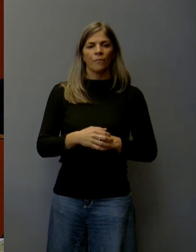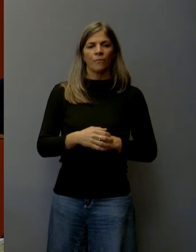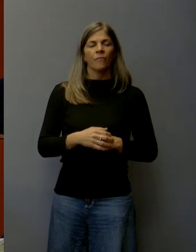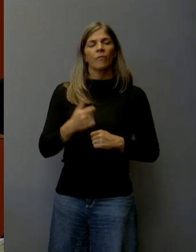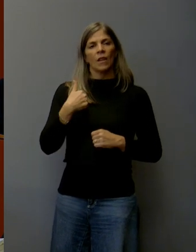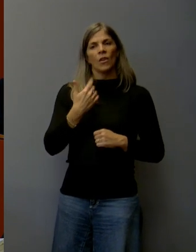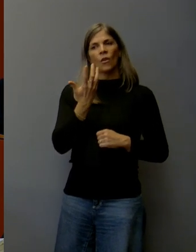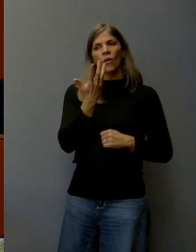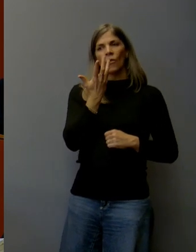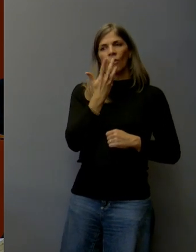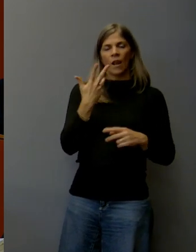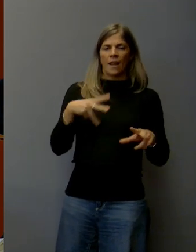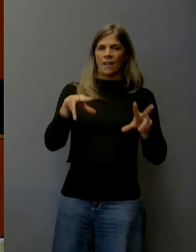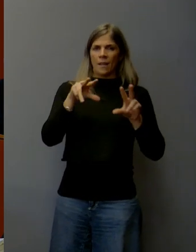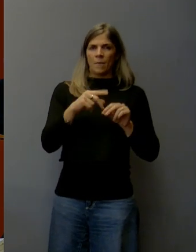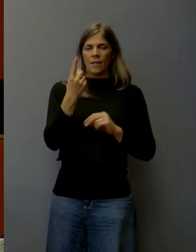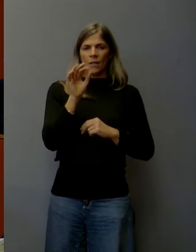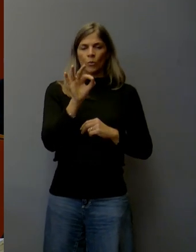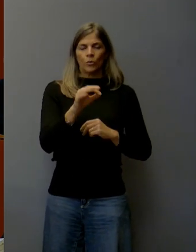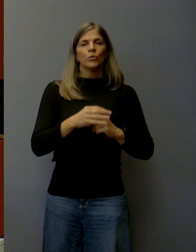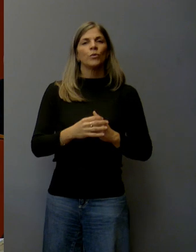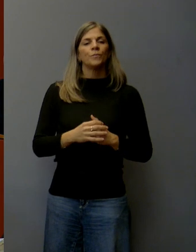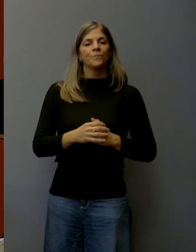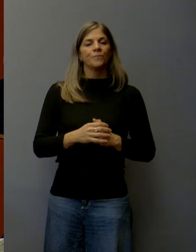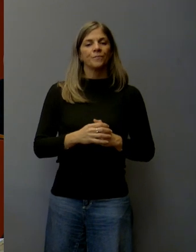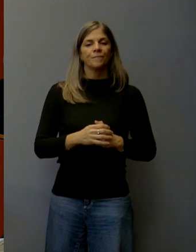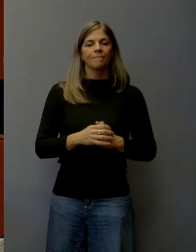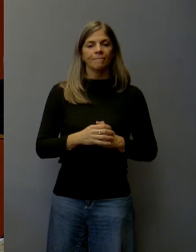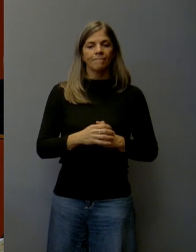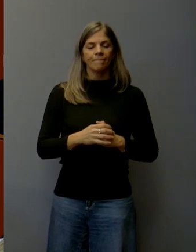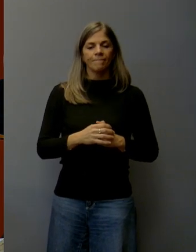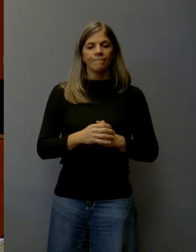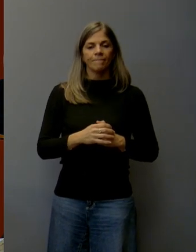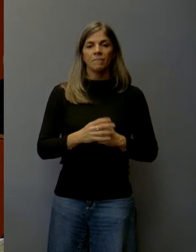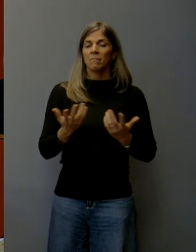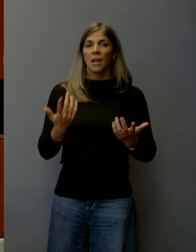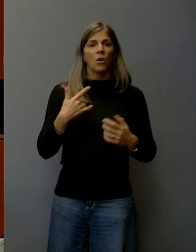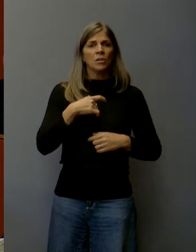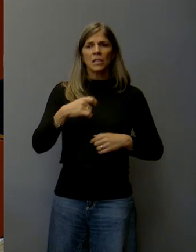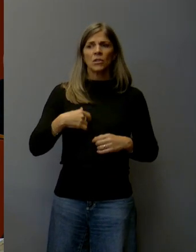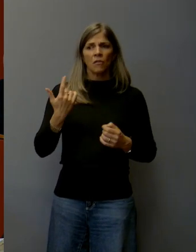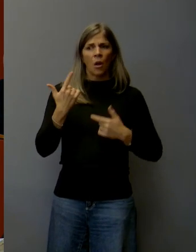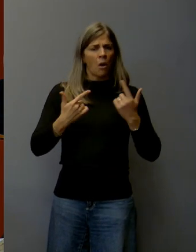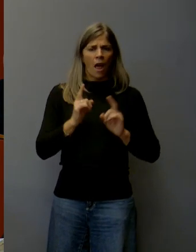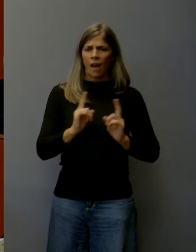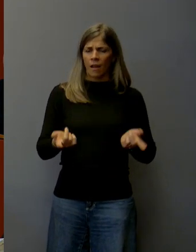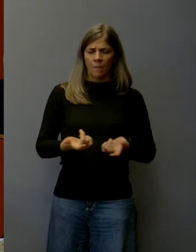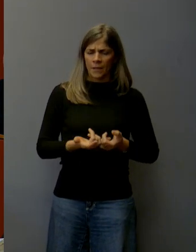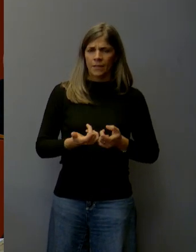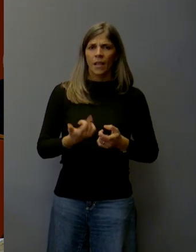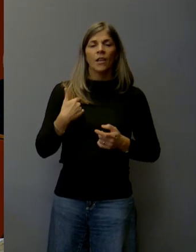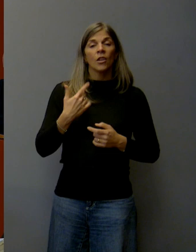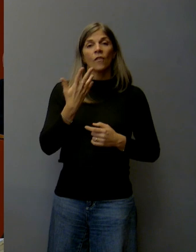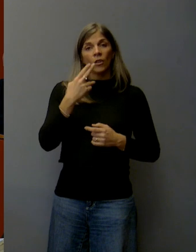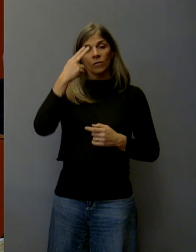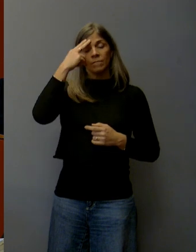ricordare questo il No non sto facendo così si devono sto facendo polemica vorrei ricordare che il